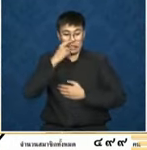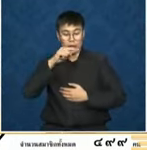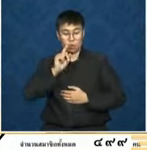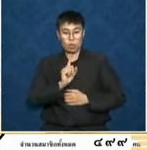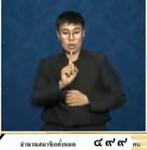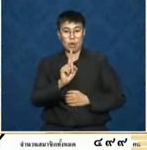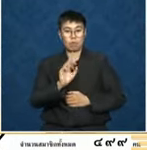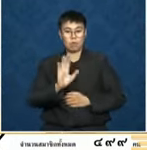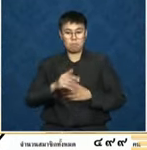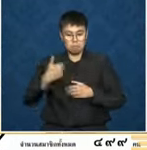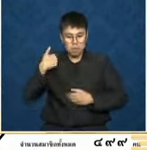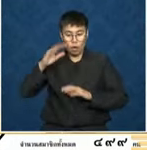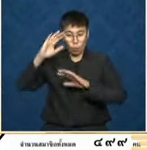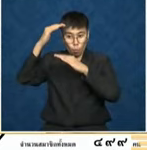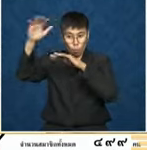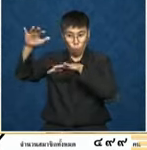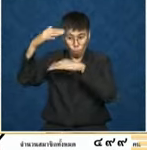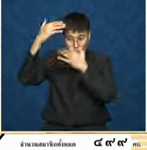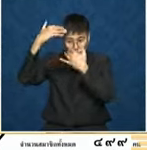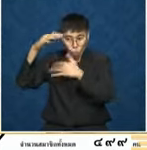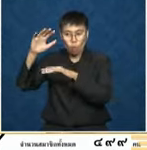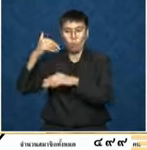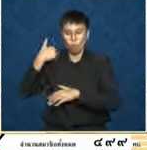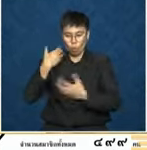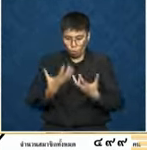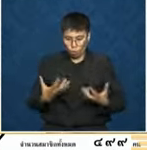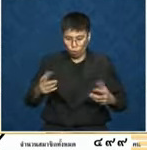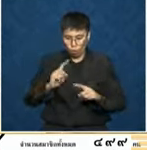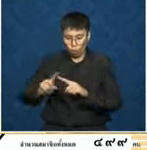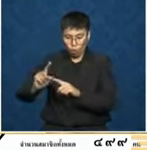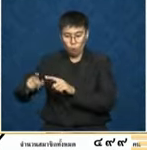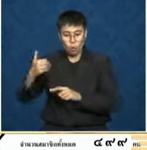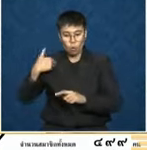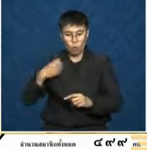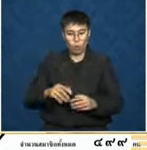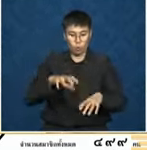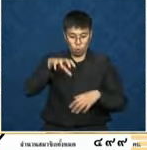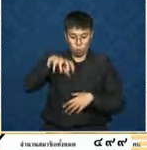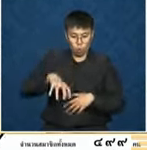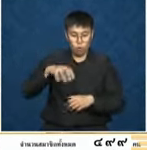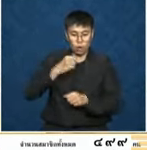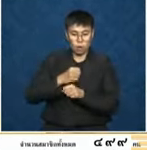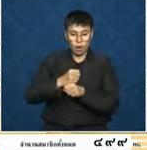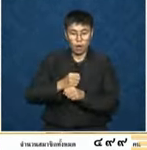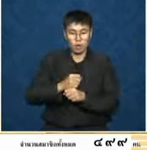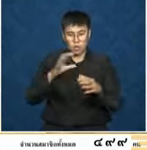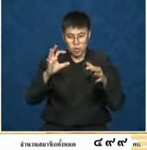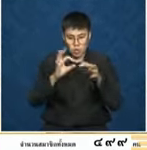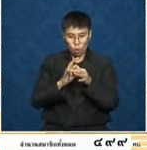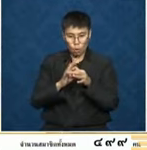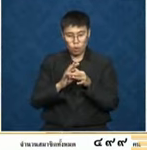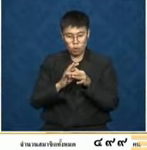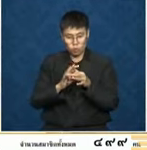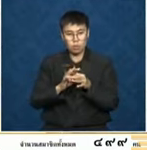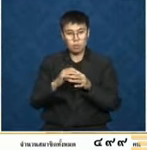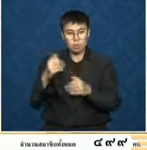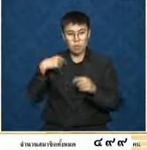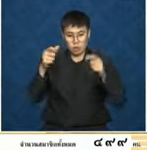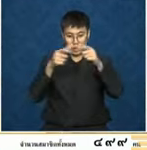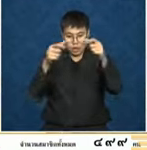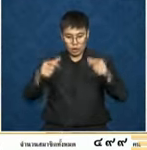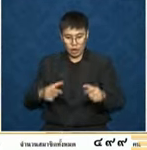างประเทศมีการนำเข้าส่งออกนะครับสองหน่วยงานต่างๆที่มีส่วนเกี่ยวข้องในเรื่องของ financial reporting ก็คือการร